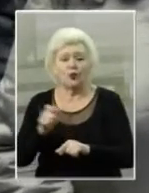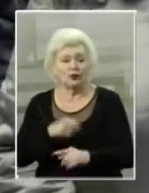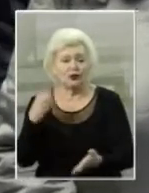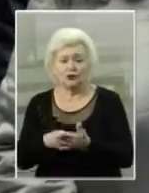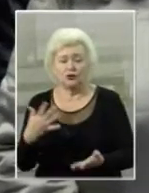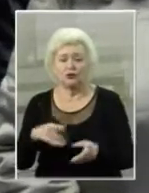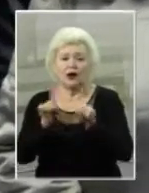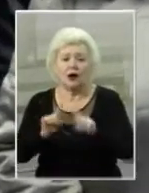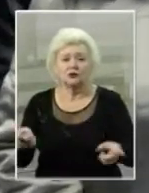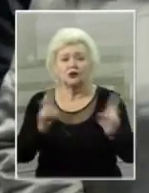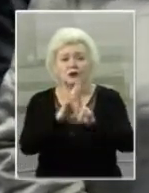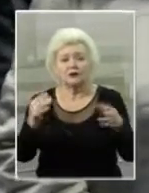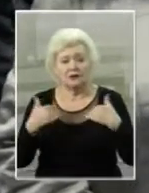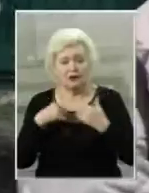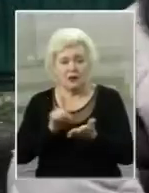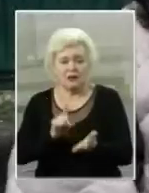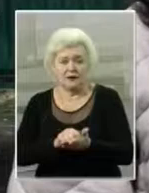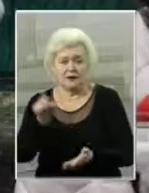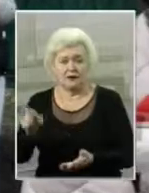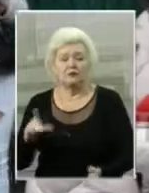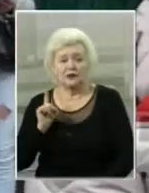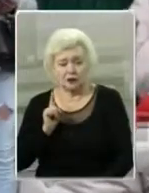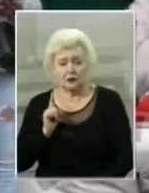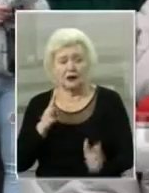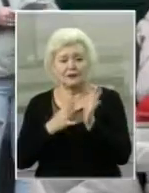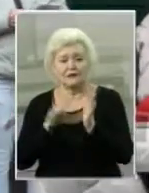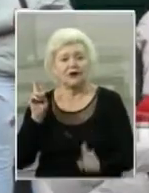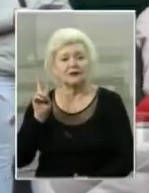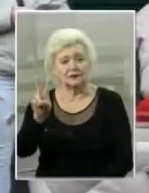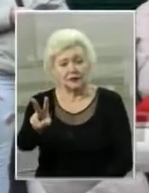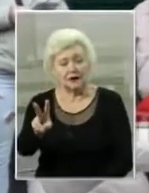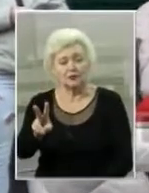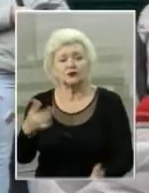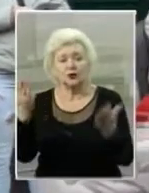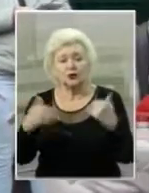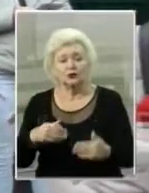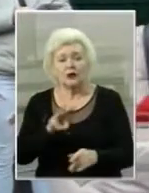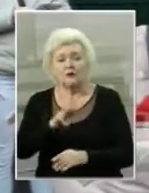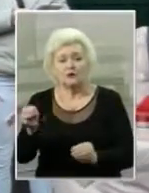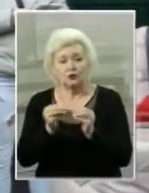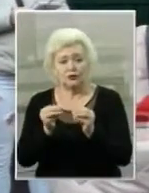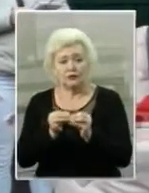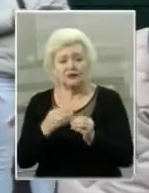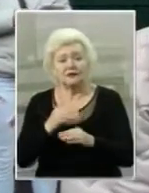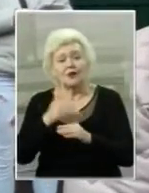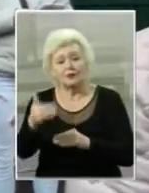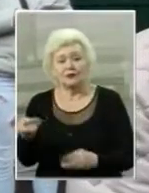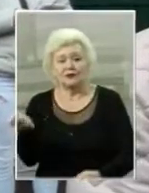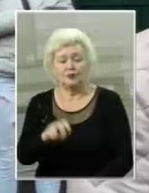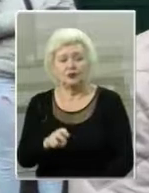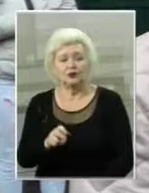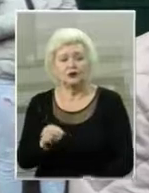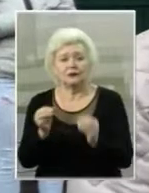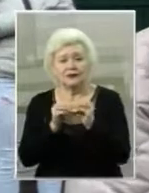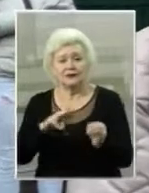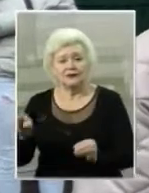звісно. Особливо таким, як ми, пенсіонерам. Ми чекаємо 9-й тролейбус. Вже хвилин 10. Ми пізно прийшли, то 10